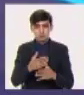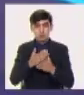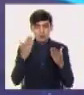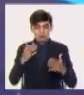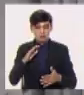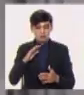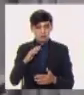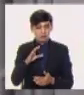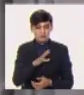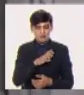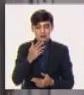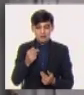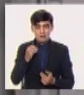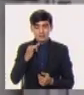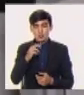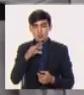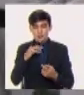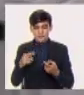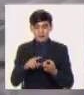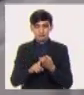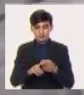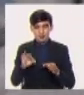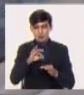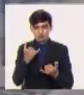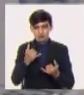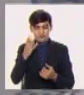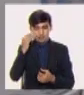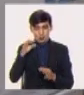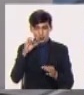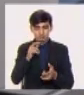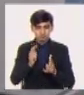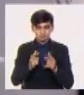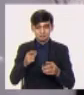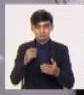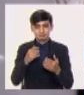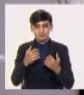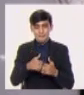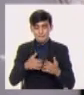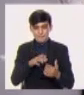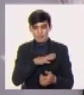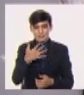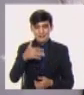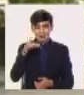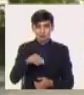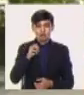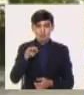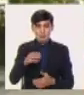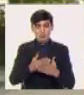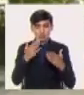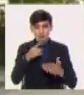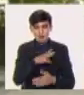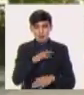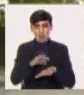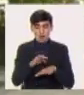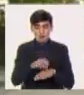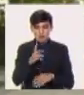больше. Яғни COVID жұқтырғандардың саны бүгінгі таңда ресми тіркелген 50 мың адамның көп болуы мүмкін деген сөз. Ауырса да үйден